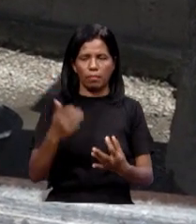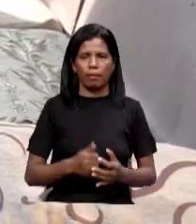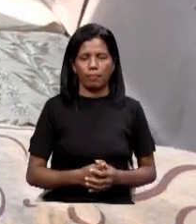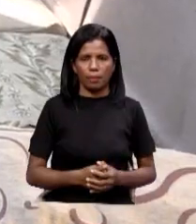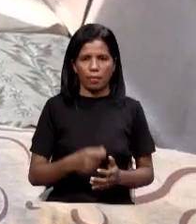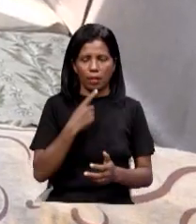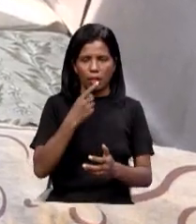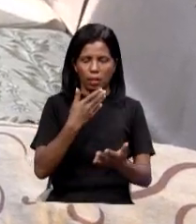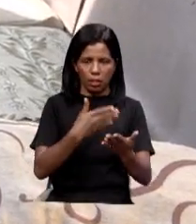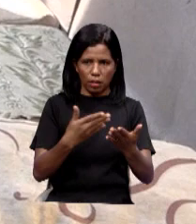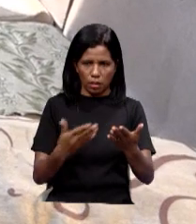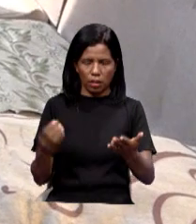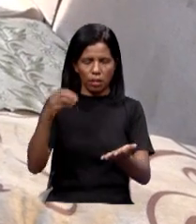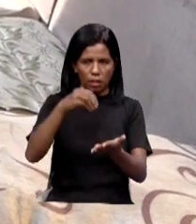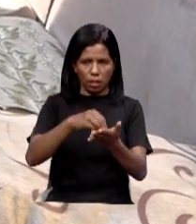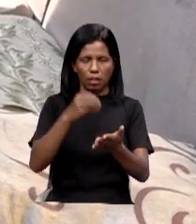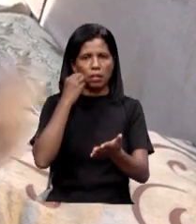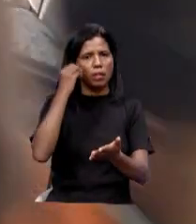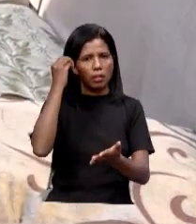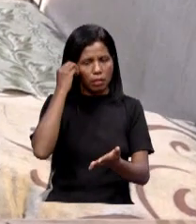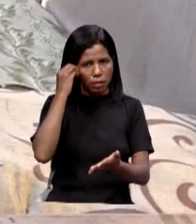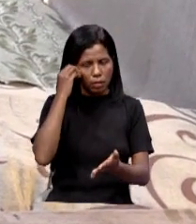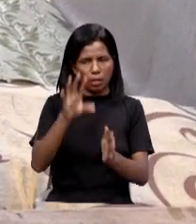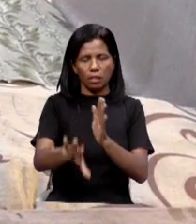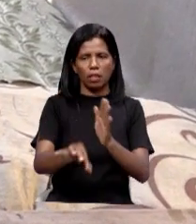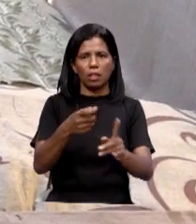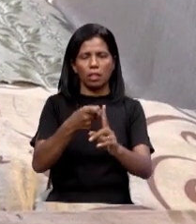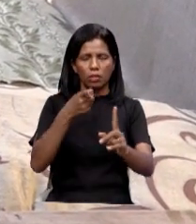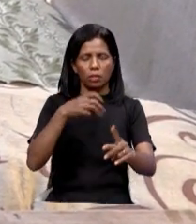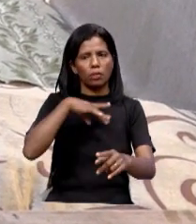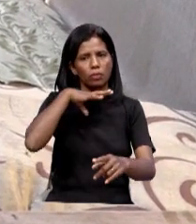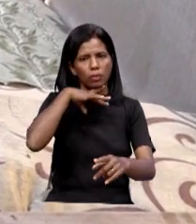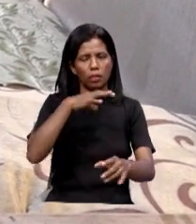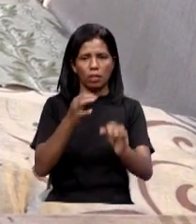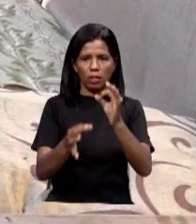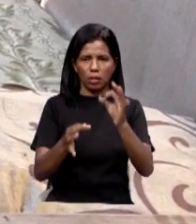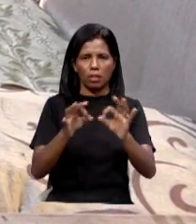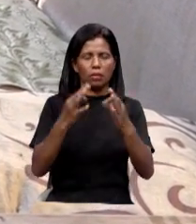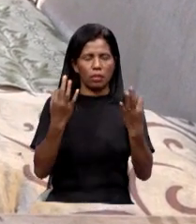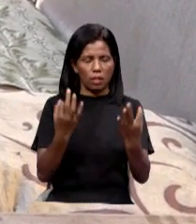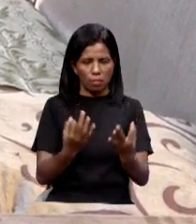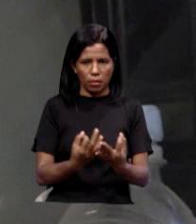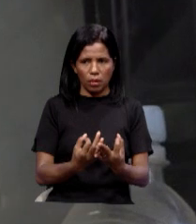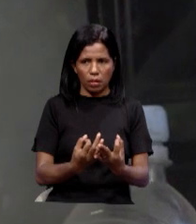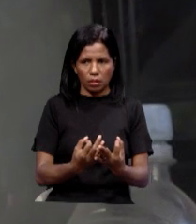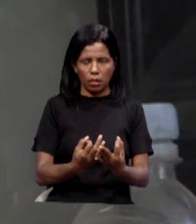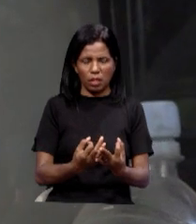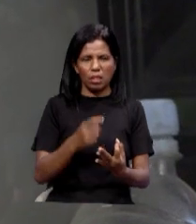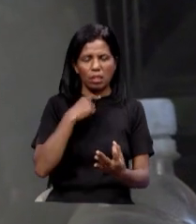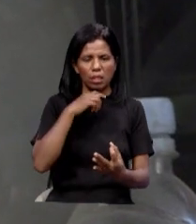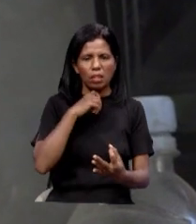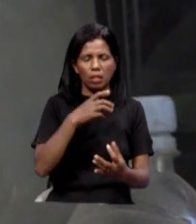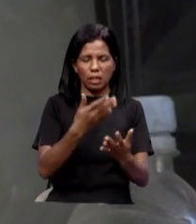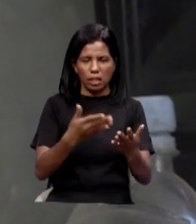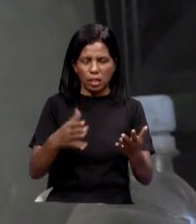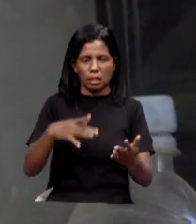haktuir sasan sira tau i uma larang ne hili husi lixo mas ke familia balum hakribi katak buat